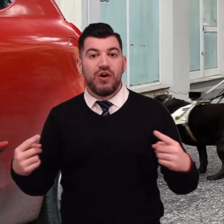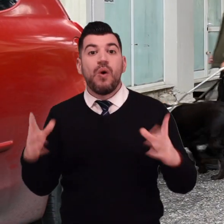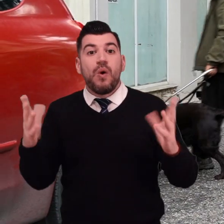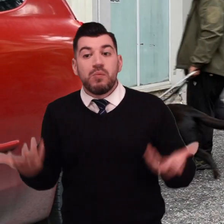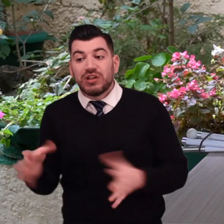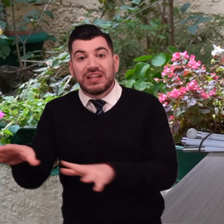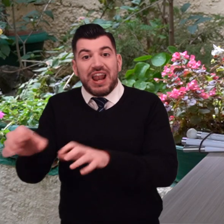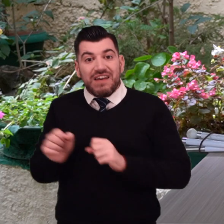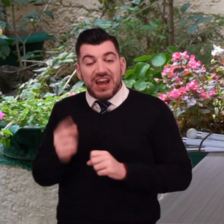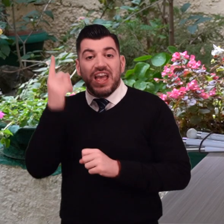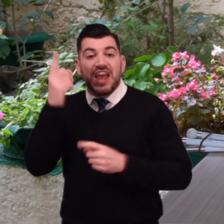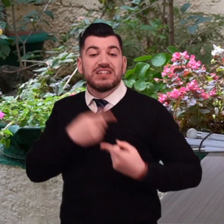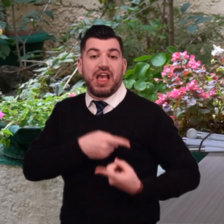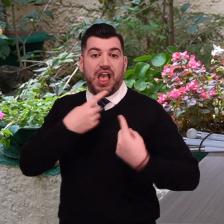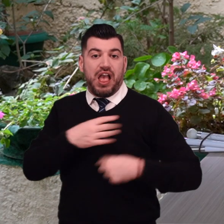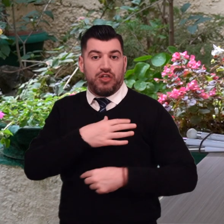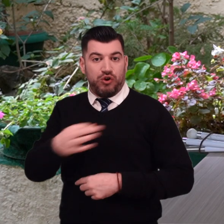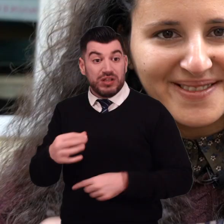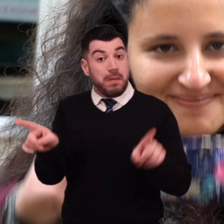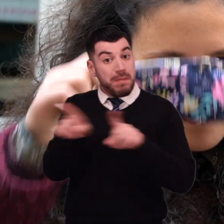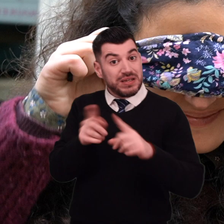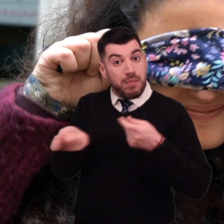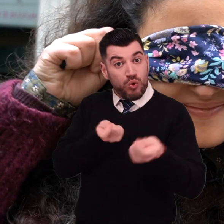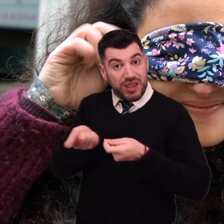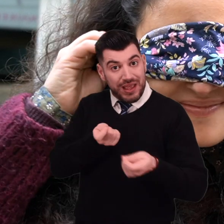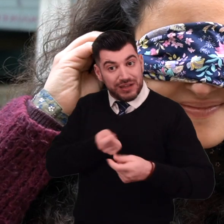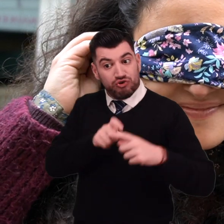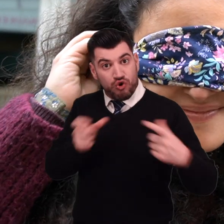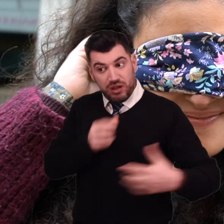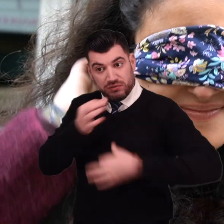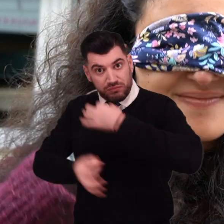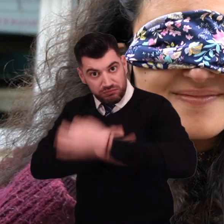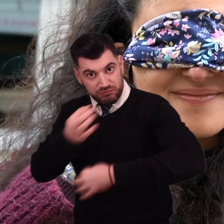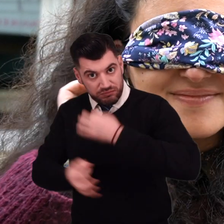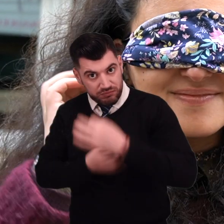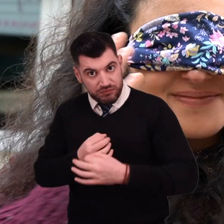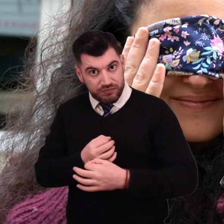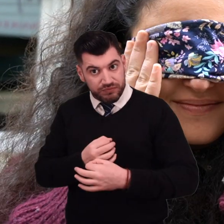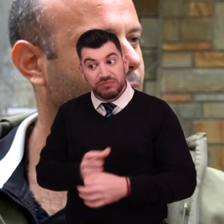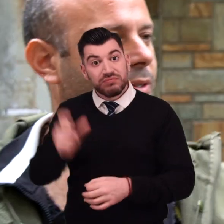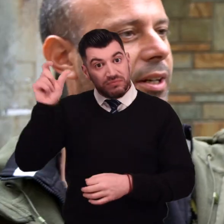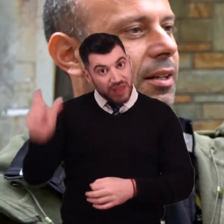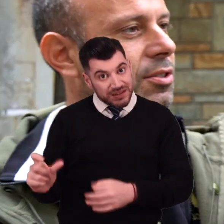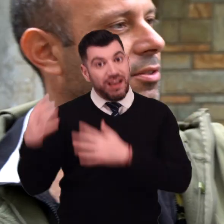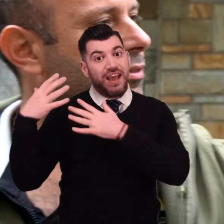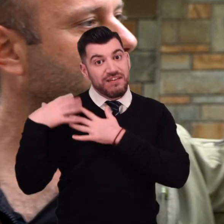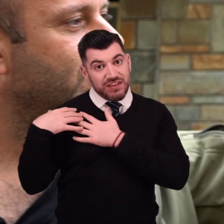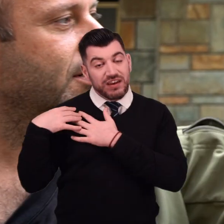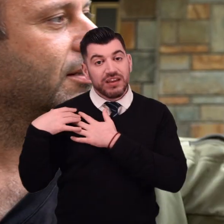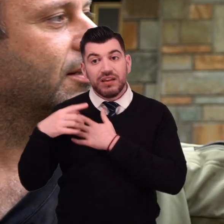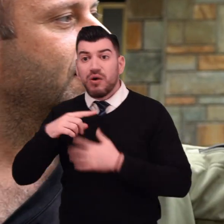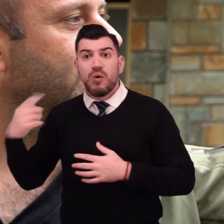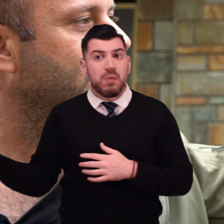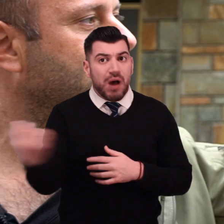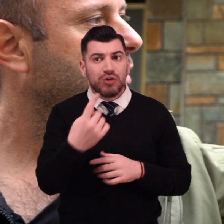βέβαια, οδηγίες, εκπαίδευση, λύνουμε απορίες κλπ. Και πρέπει να είστε παντού μαζί. Ωραία. Εντάξει.